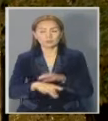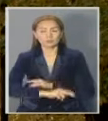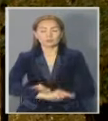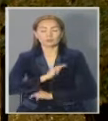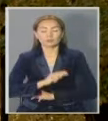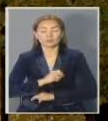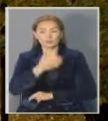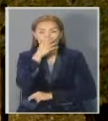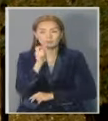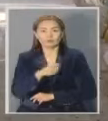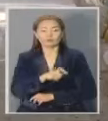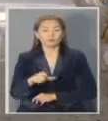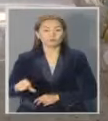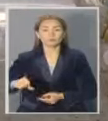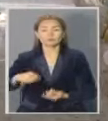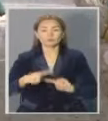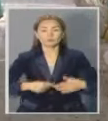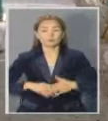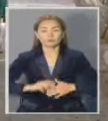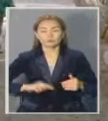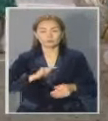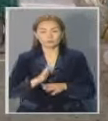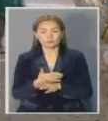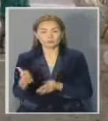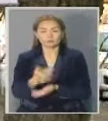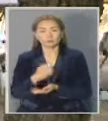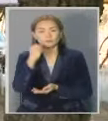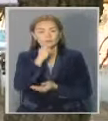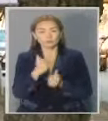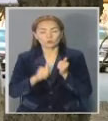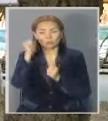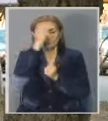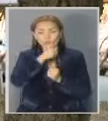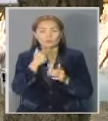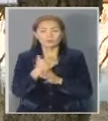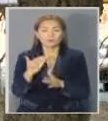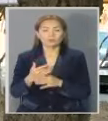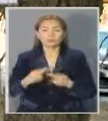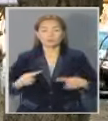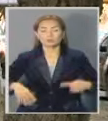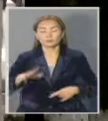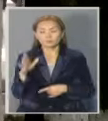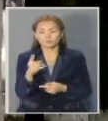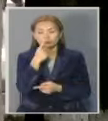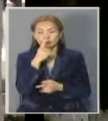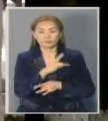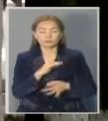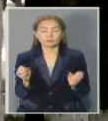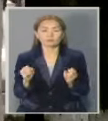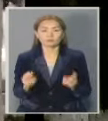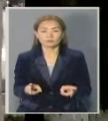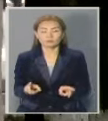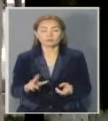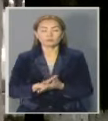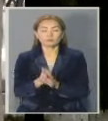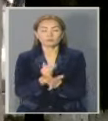еңбеккерлері мен Ауған соғысының ардагерлері сынды әртүрлі санаттарға бөлінеді. Қарияларға жыл сайын түрлі әлеуметтік көмектер көрсетілуде. Биыл да мерекеге орай